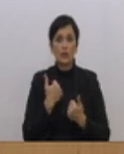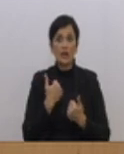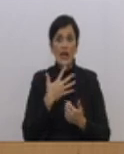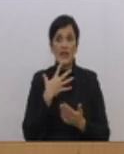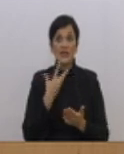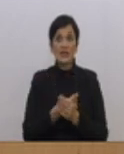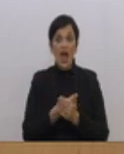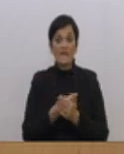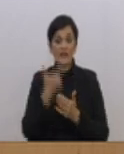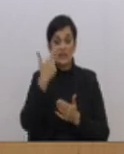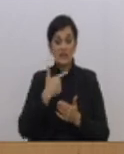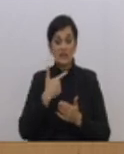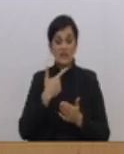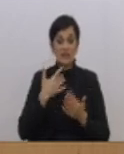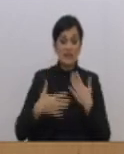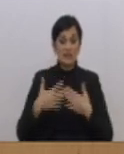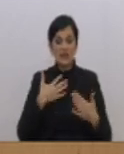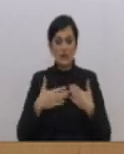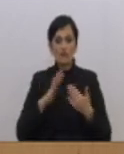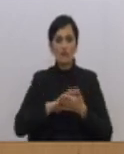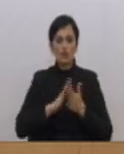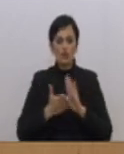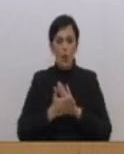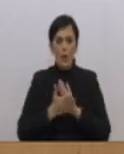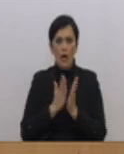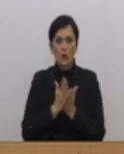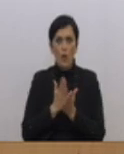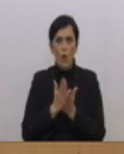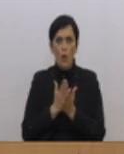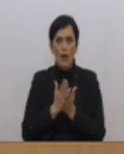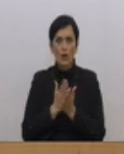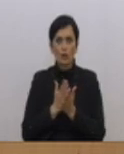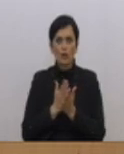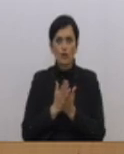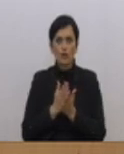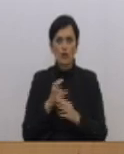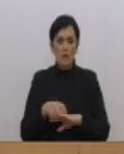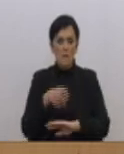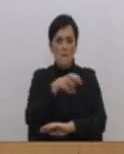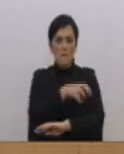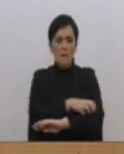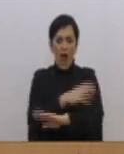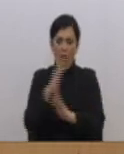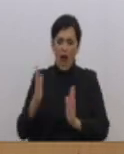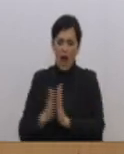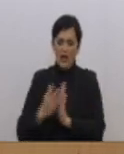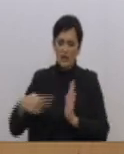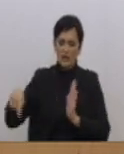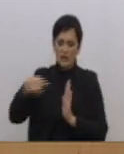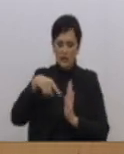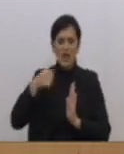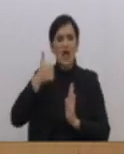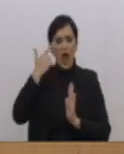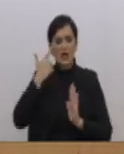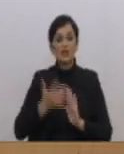Თავის მართლების მდგომარეობაში იმყოფება მთელი პარტია და ძალიან კარგად